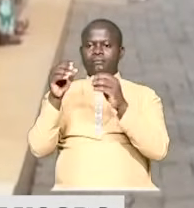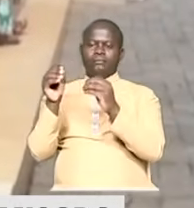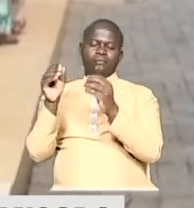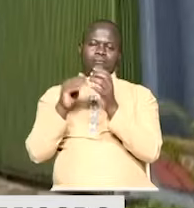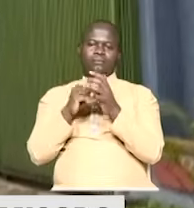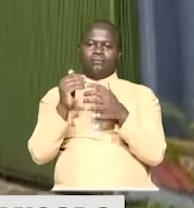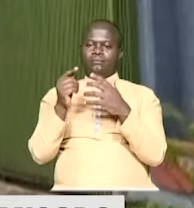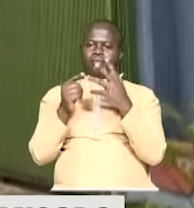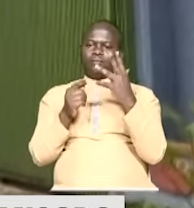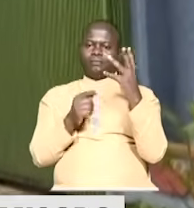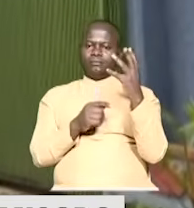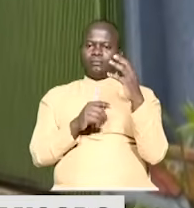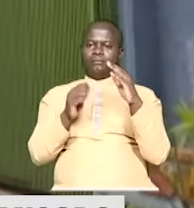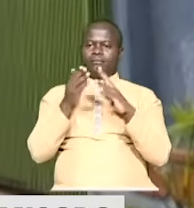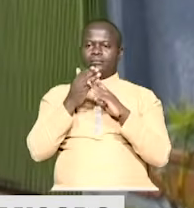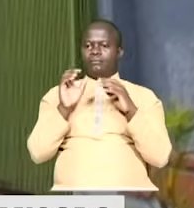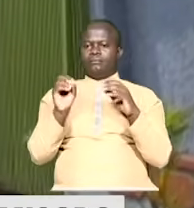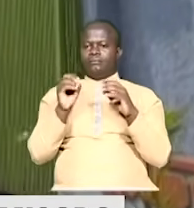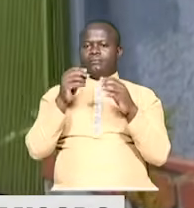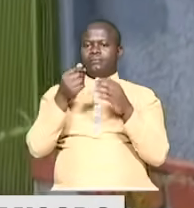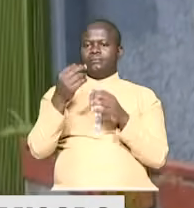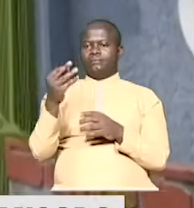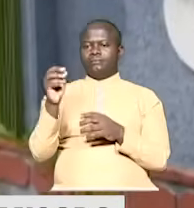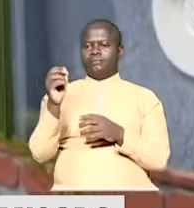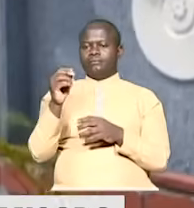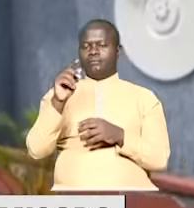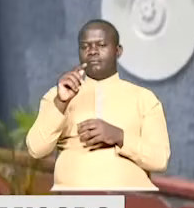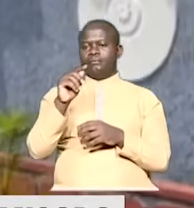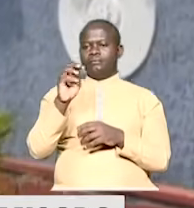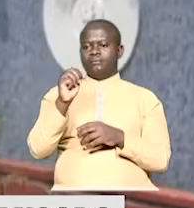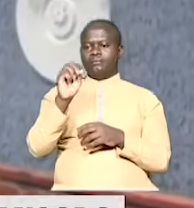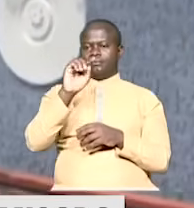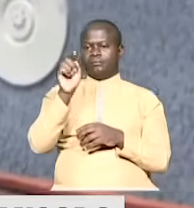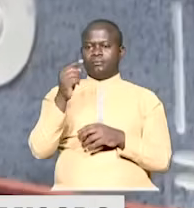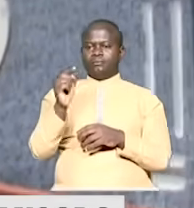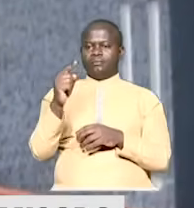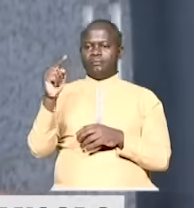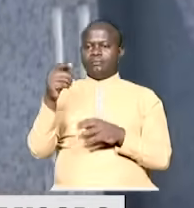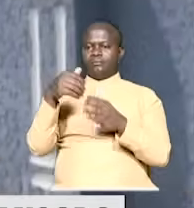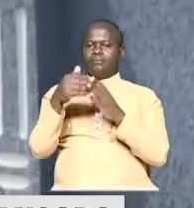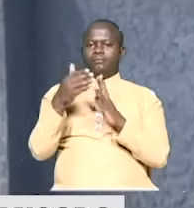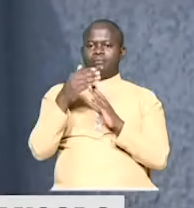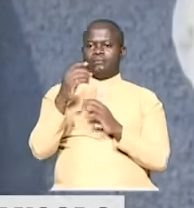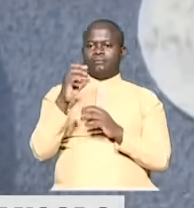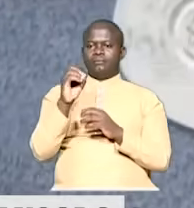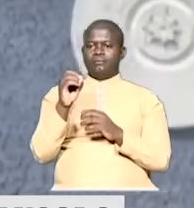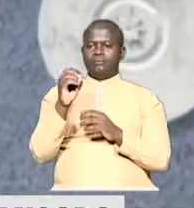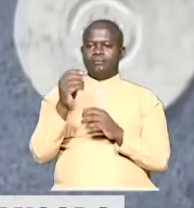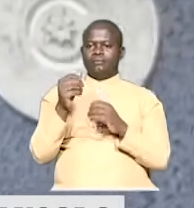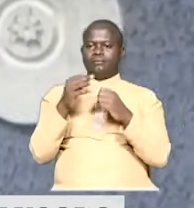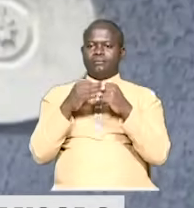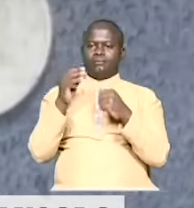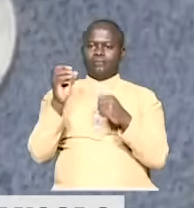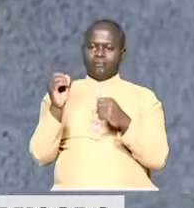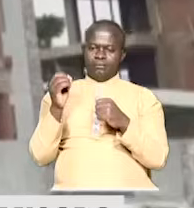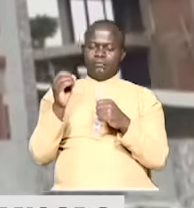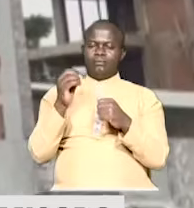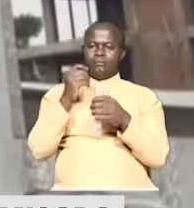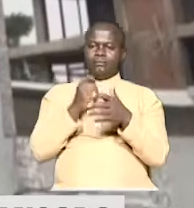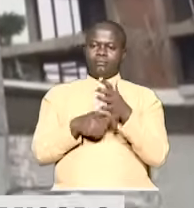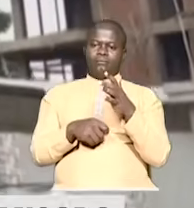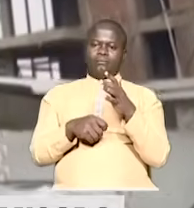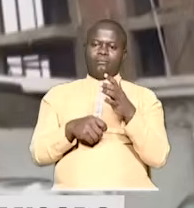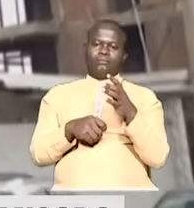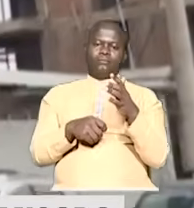wari hagati ya 0 n'amafaranga 300 kuri metero karimwe ugashyirwa hagati ya 0 n'amafaranga 80 ku musoro